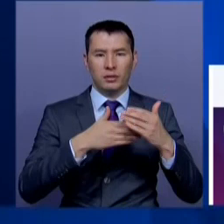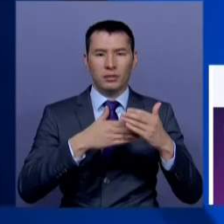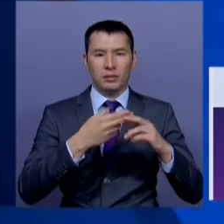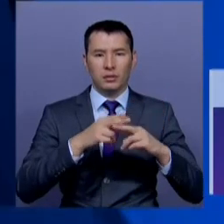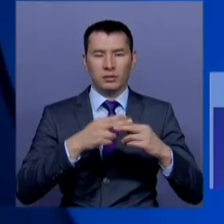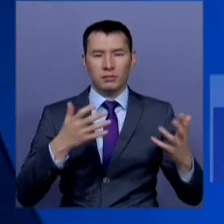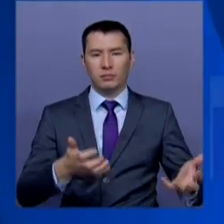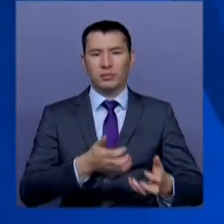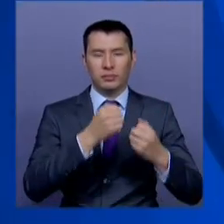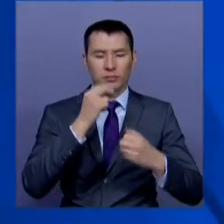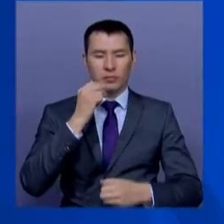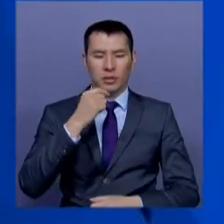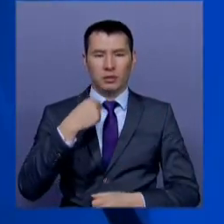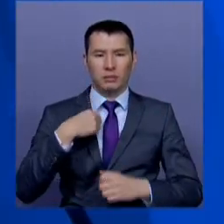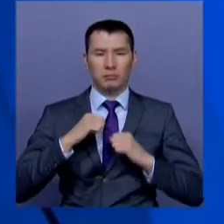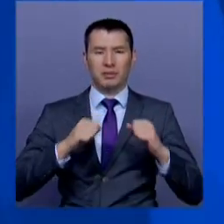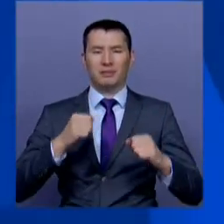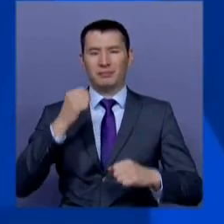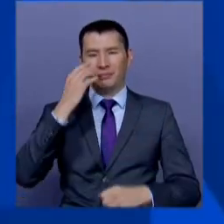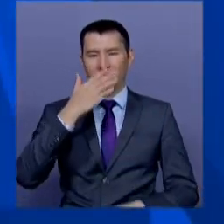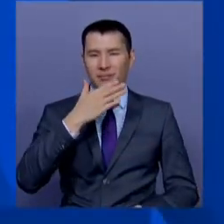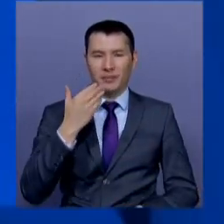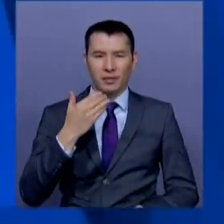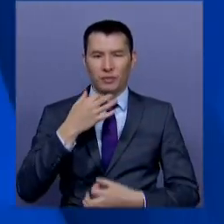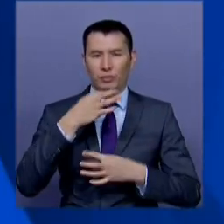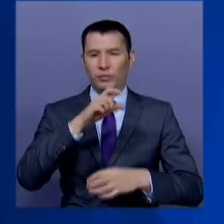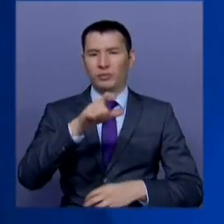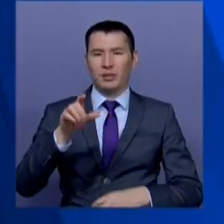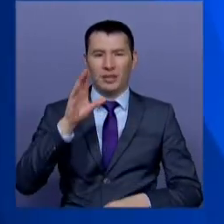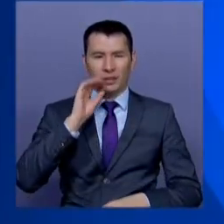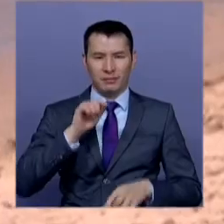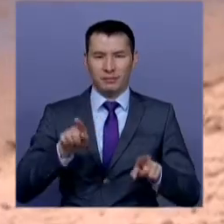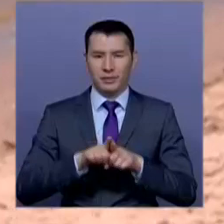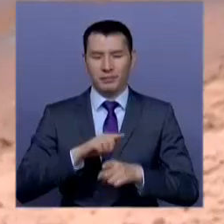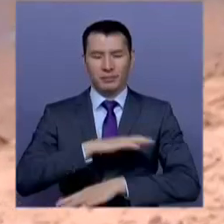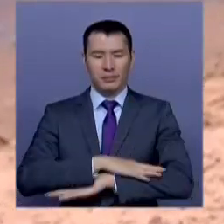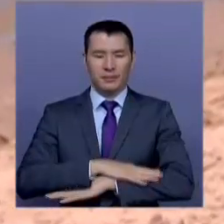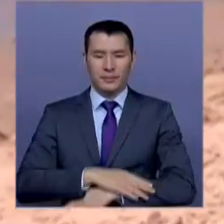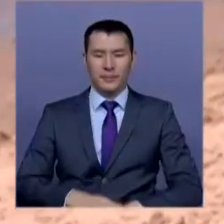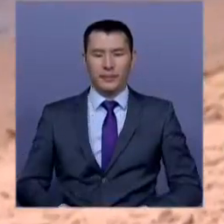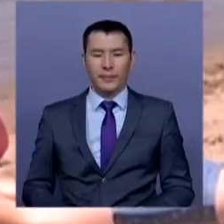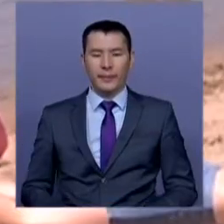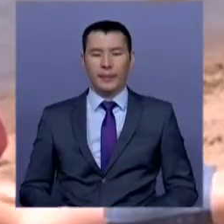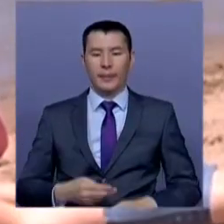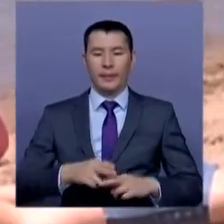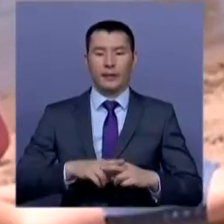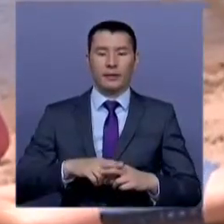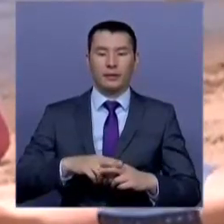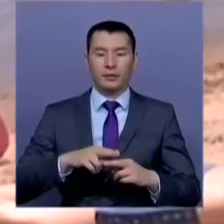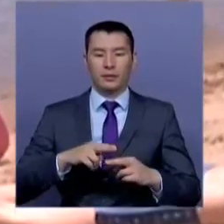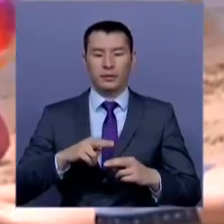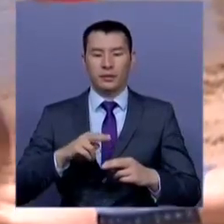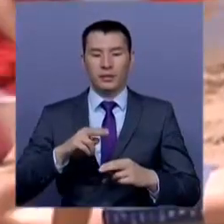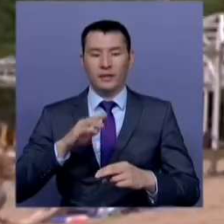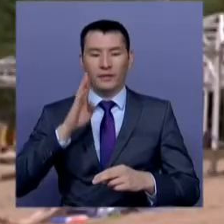помогли мужчине. Я не считаю это героизмом. Думаю, на моем месте любой бы другой так же сделал. Как известно, вирус способен выжить и в